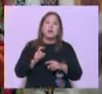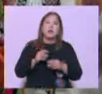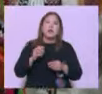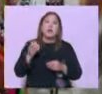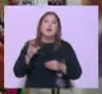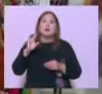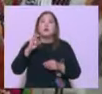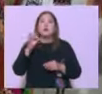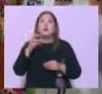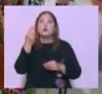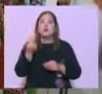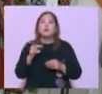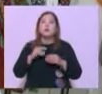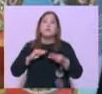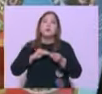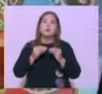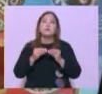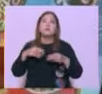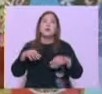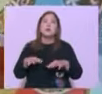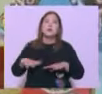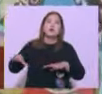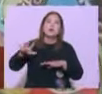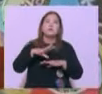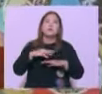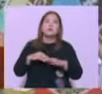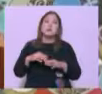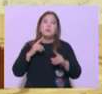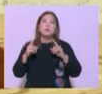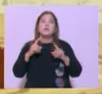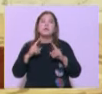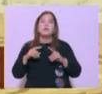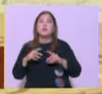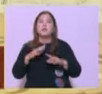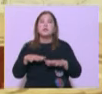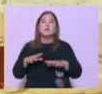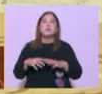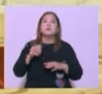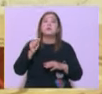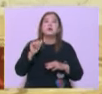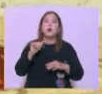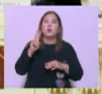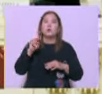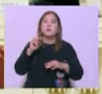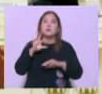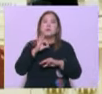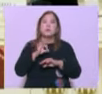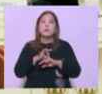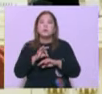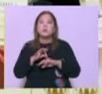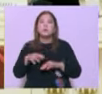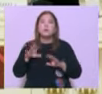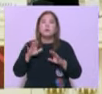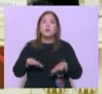тәртіп мәселелері жөніндегі тұрақты комиссия халықты толғандыратын мәселелер талқылады. Сонымен қатар аутизм дертіне шалдыққан балалардың қызмет